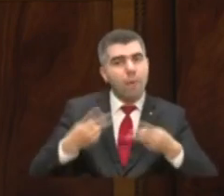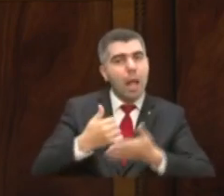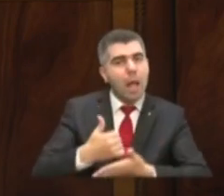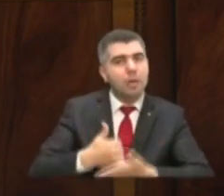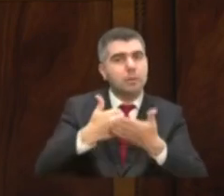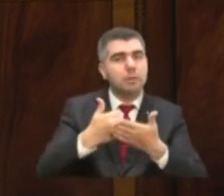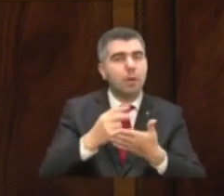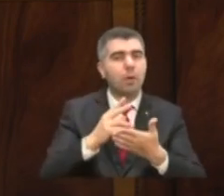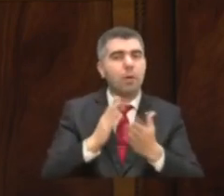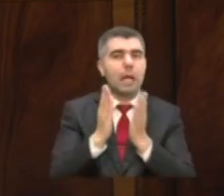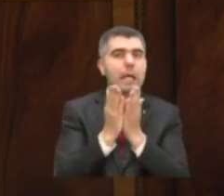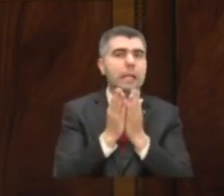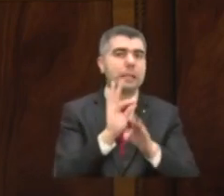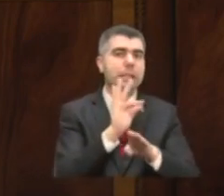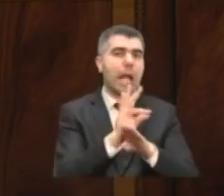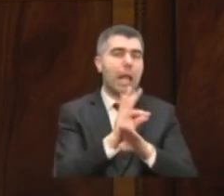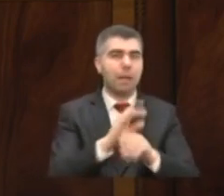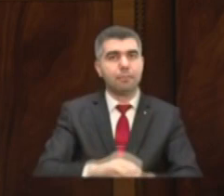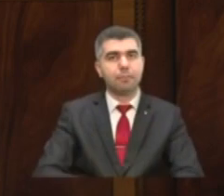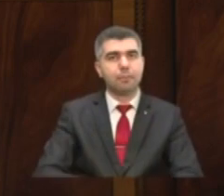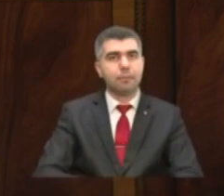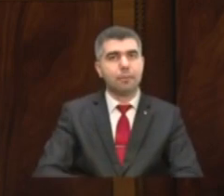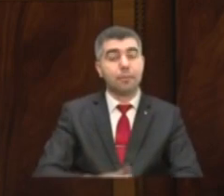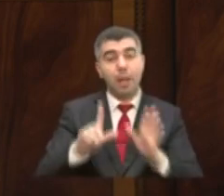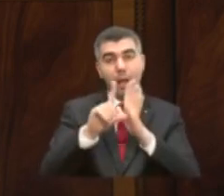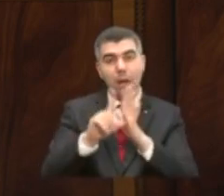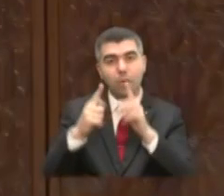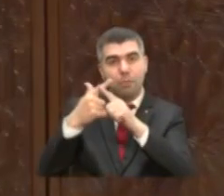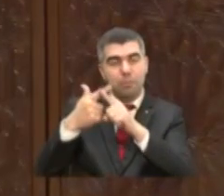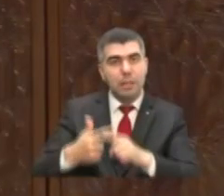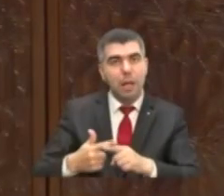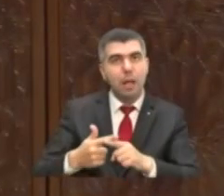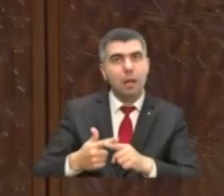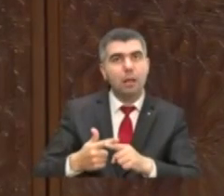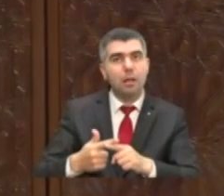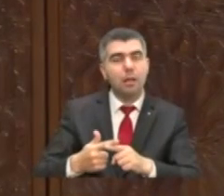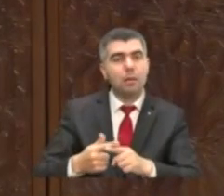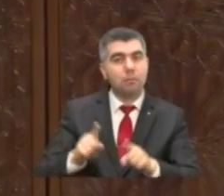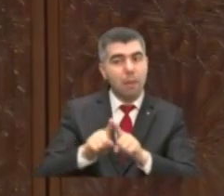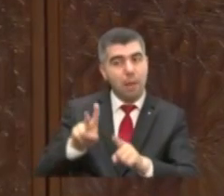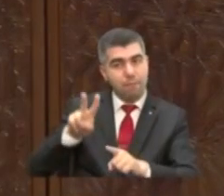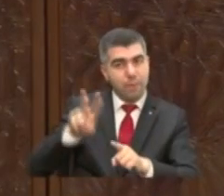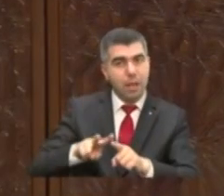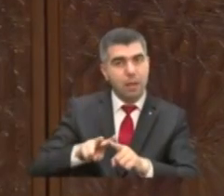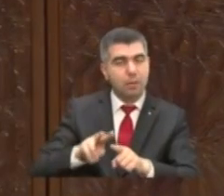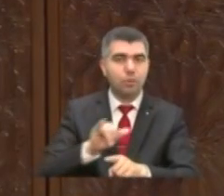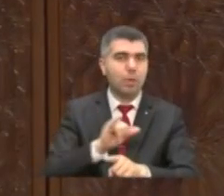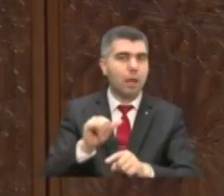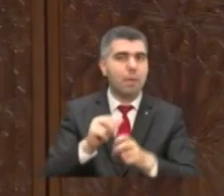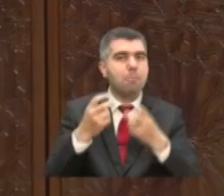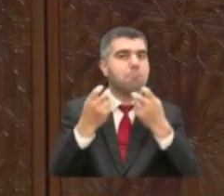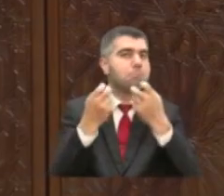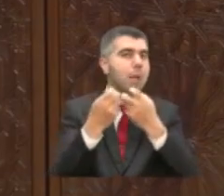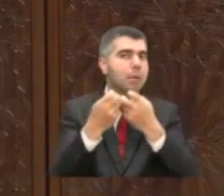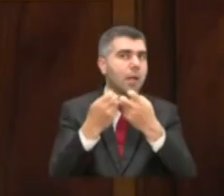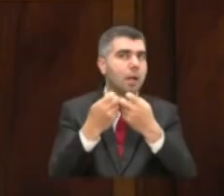هو الأولوية في هذا المشروع قانون المالية وسياسكم. هذا غير صحيح بجوج الأمثلة في هذا